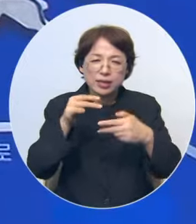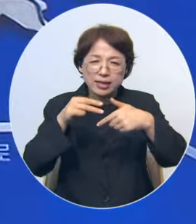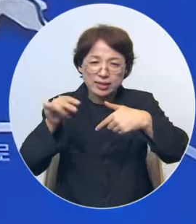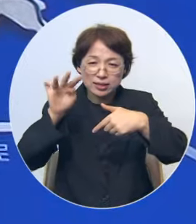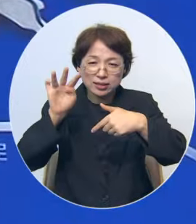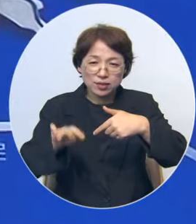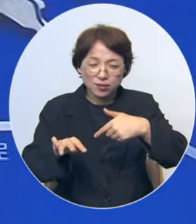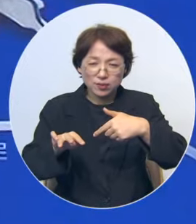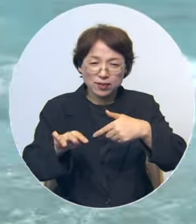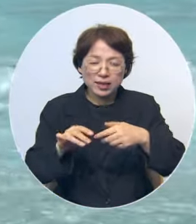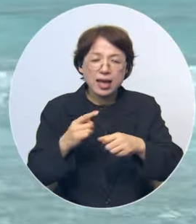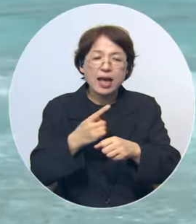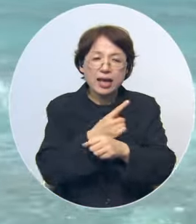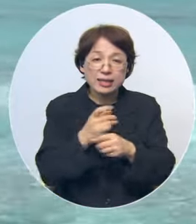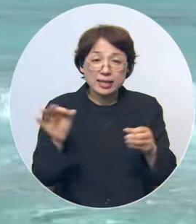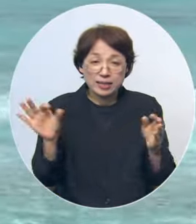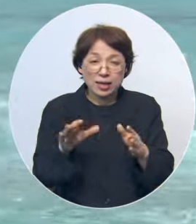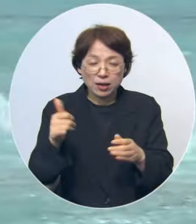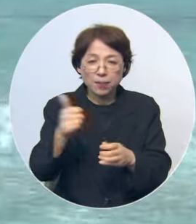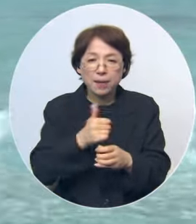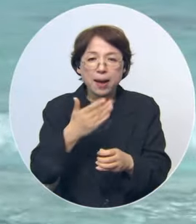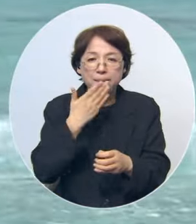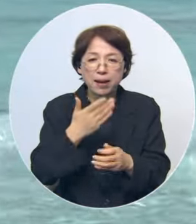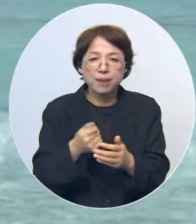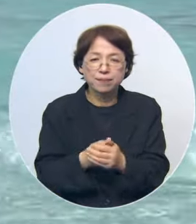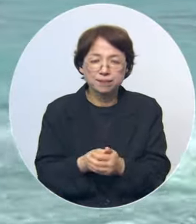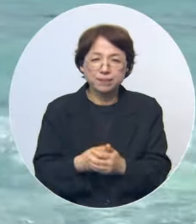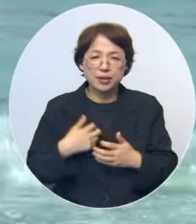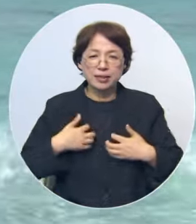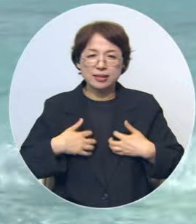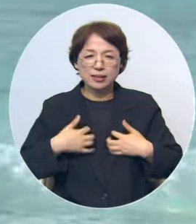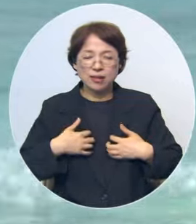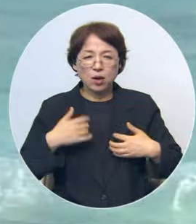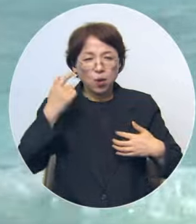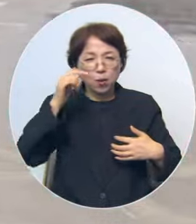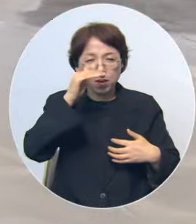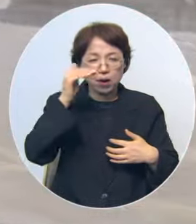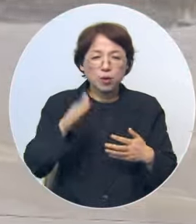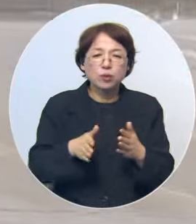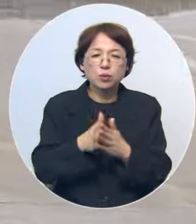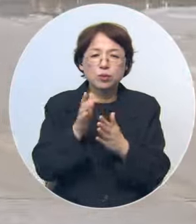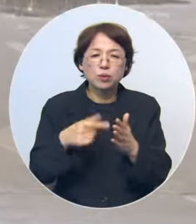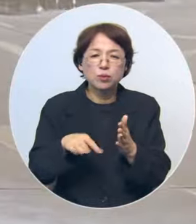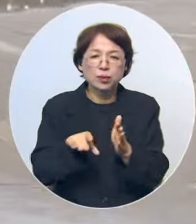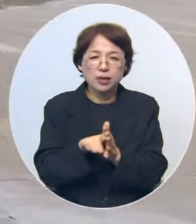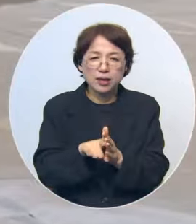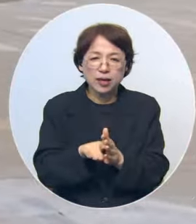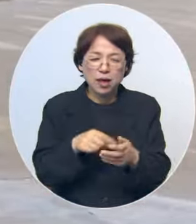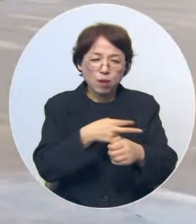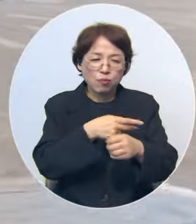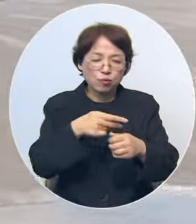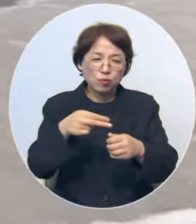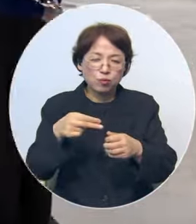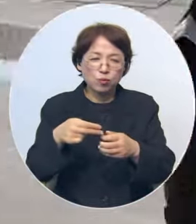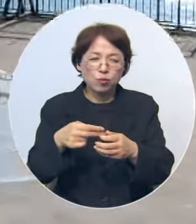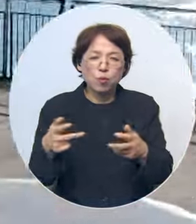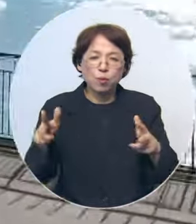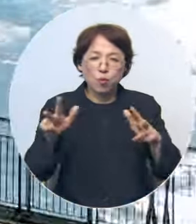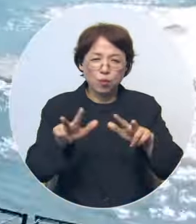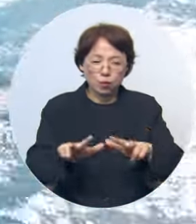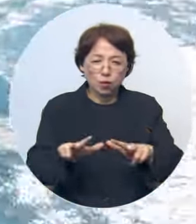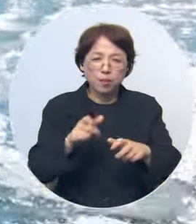1시간으로 단축합니다. 즐길거리가 풍부한 해양 관광도시를 위해 워터파크와 쇼핑, 스포츠가 어우러진 복합